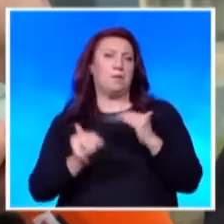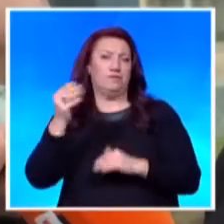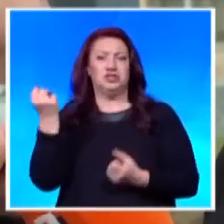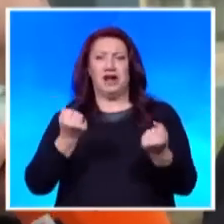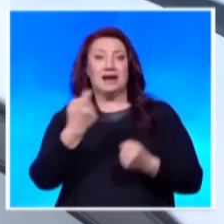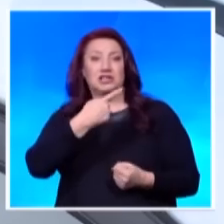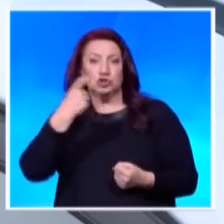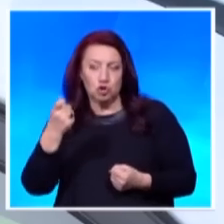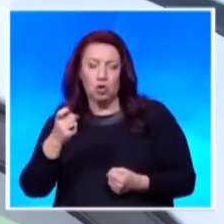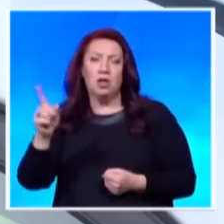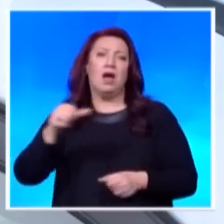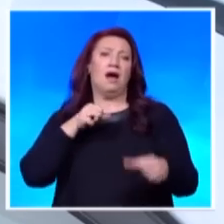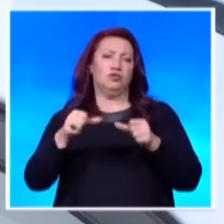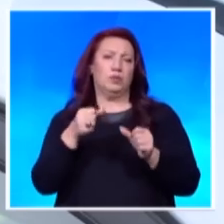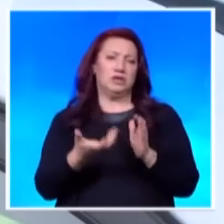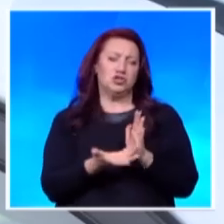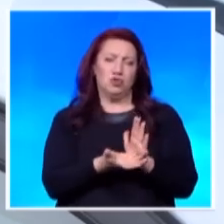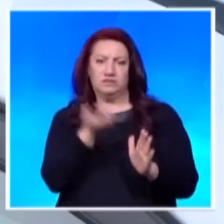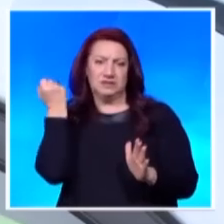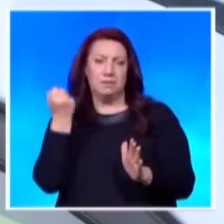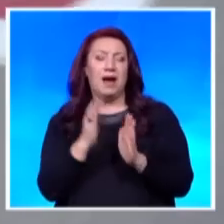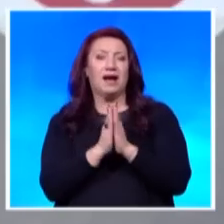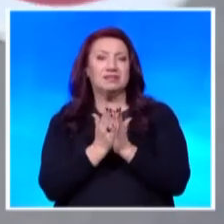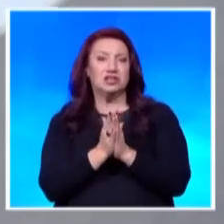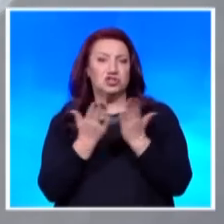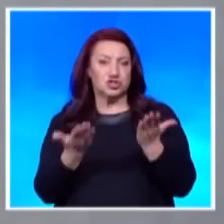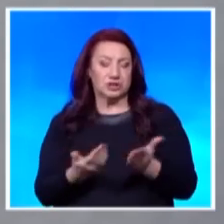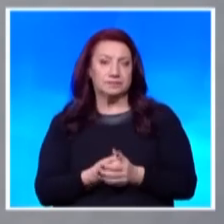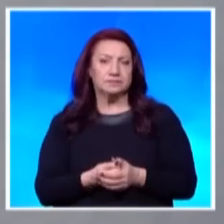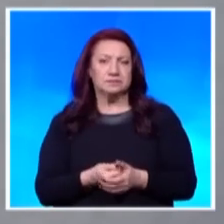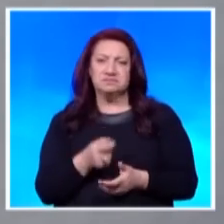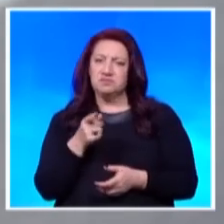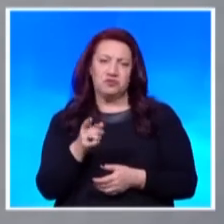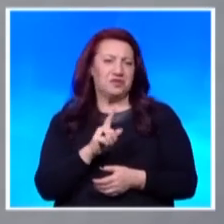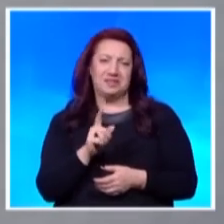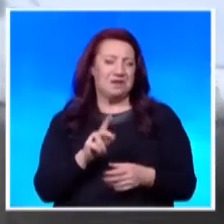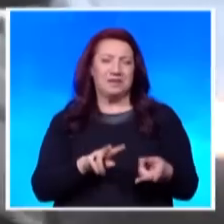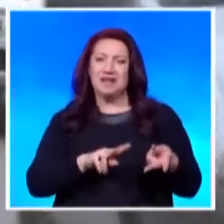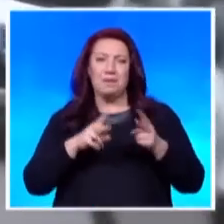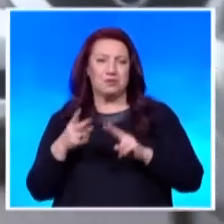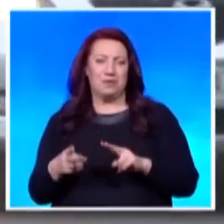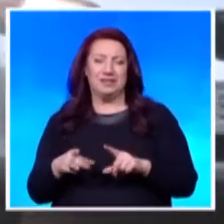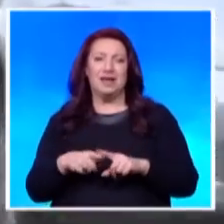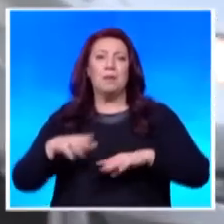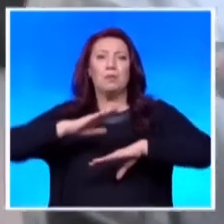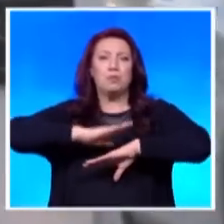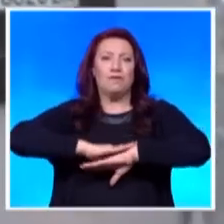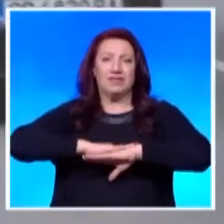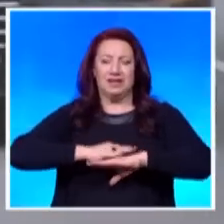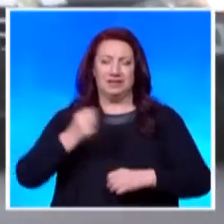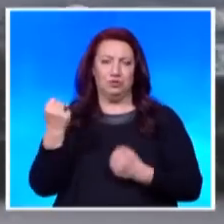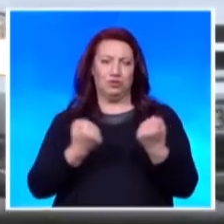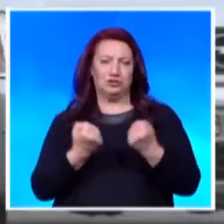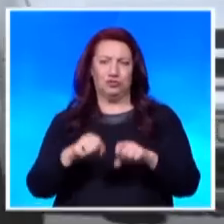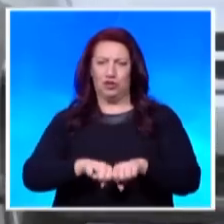без свидетелство. Тези промени няма да доведат до промяна в поведението на нарушителите, смятат експерти. Има и мнение,